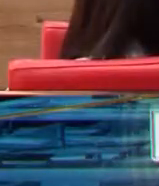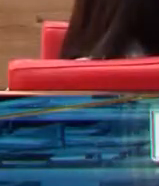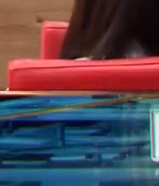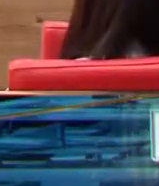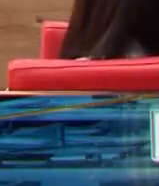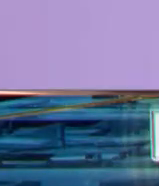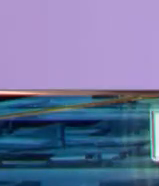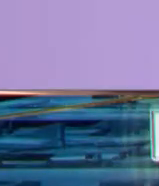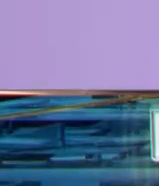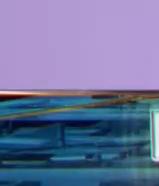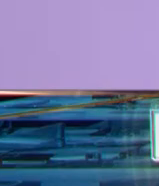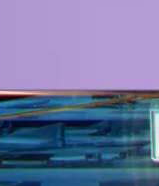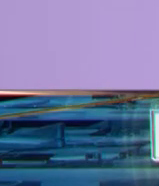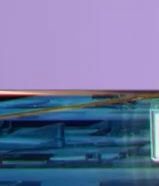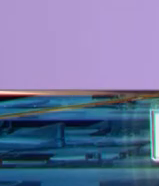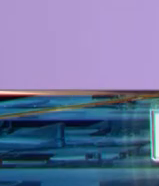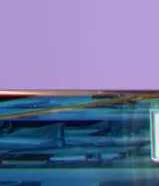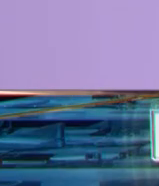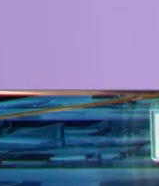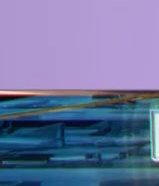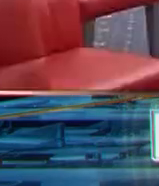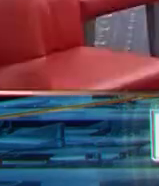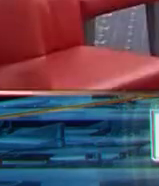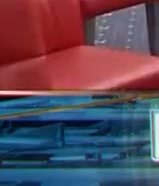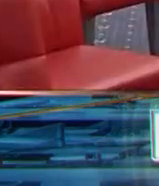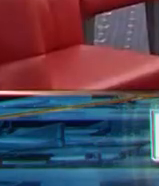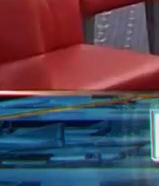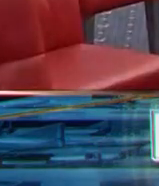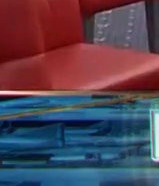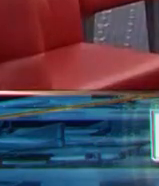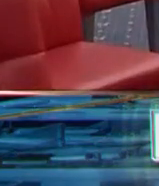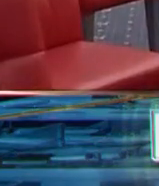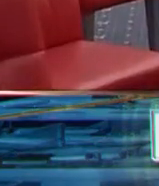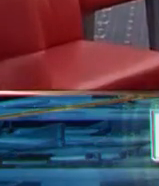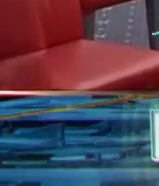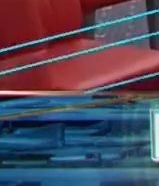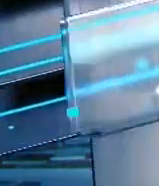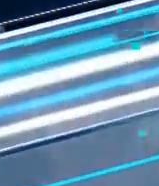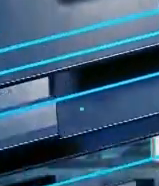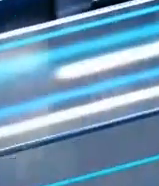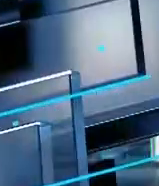Мүгедектік мерзімі 6 ай немесе 1 жылға емес, биылдан бастап 5 жылға ұзарды.